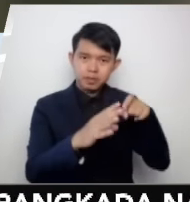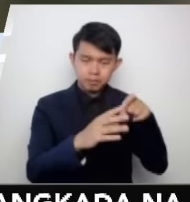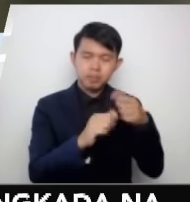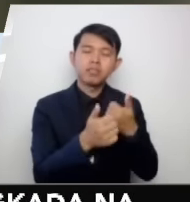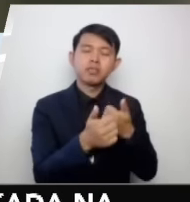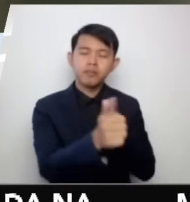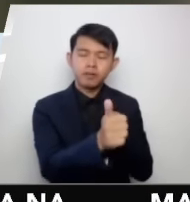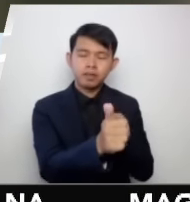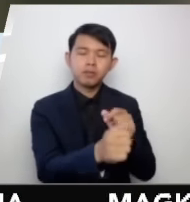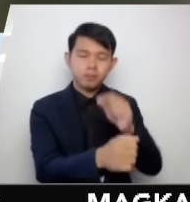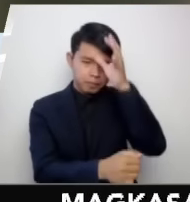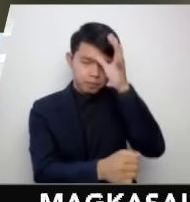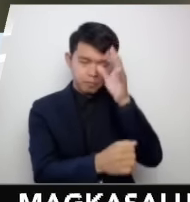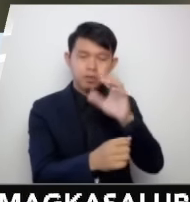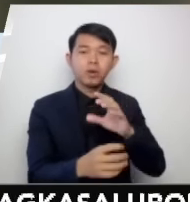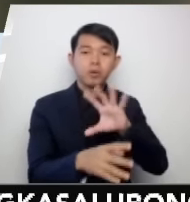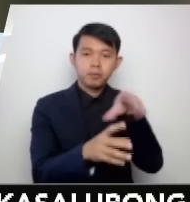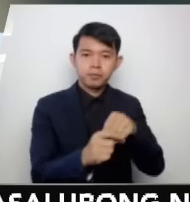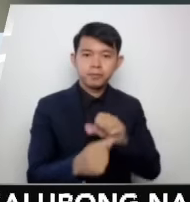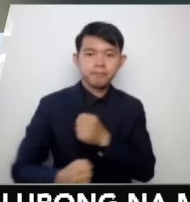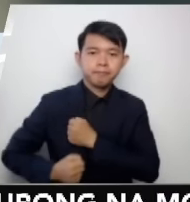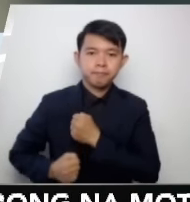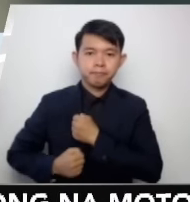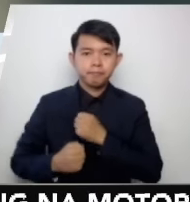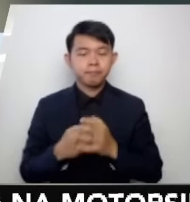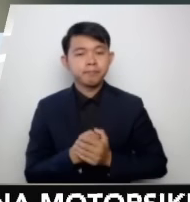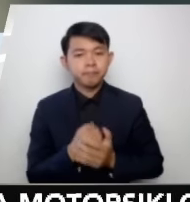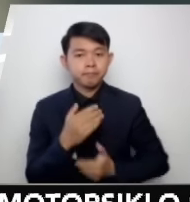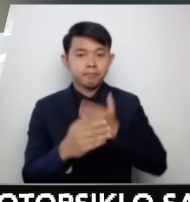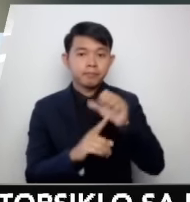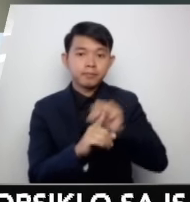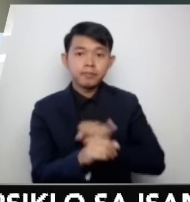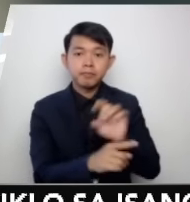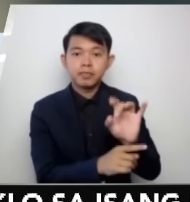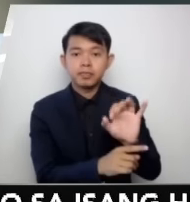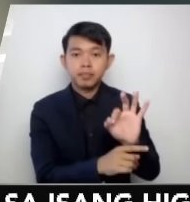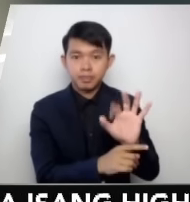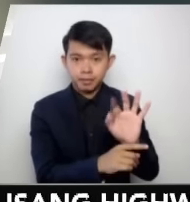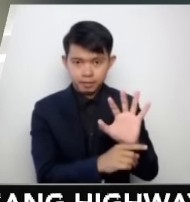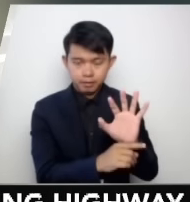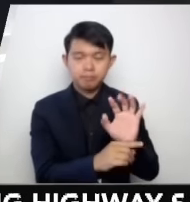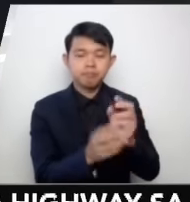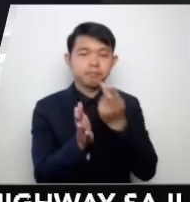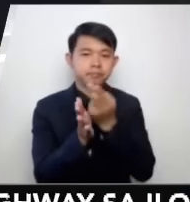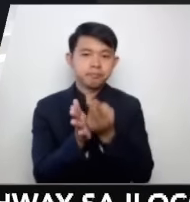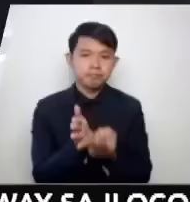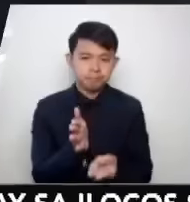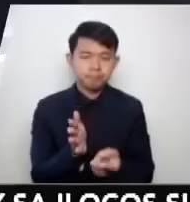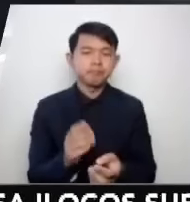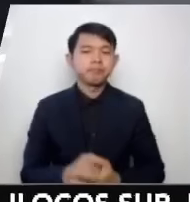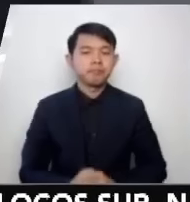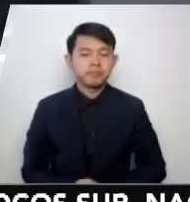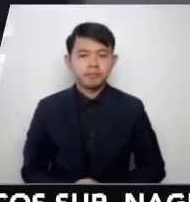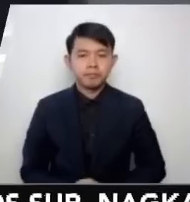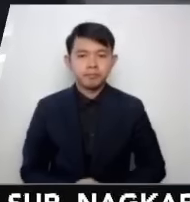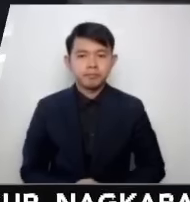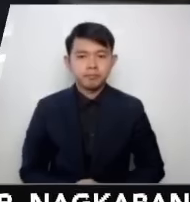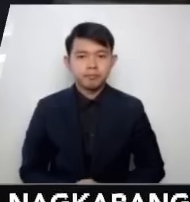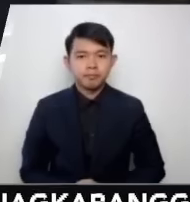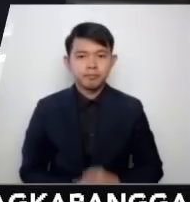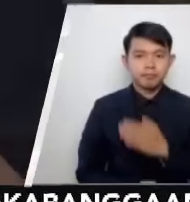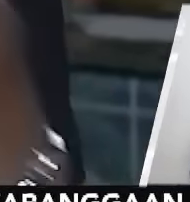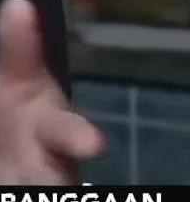sundalo. September 19 nang ilibing ang biktima. EJ Gomez, nagbabalita para sa GMA